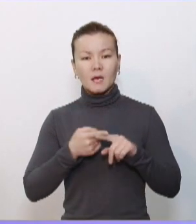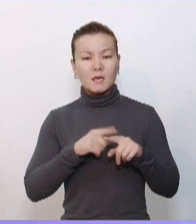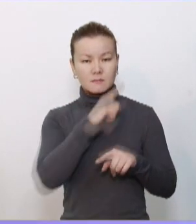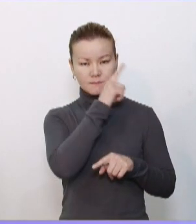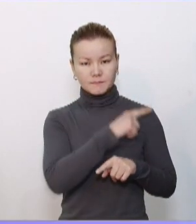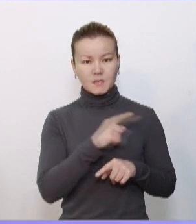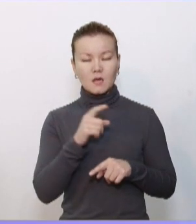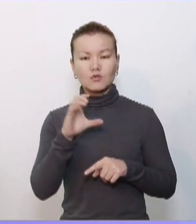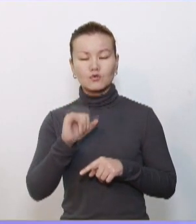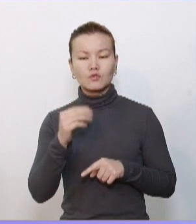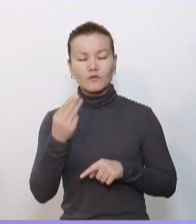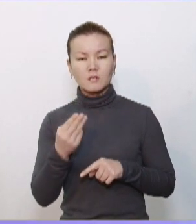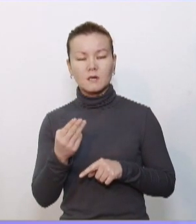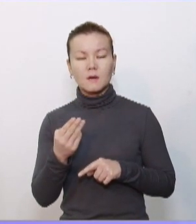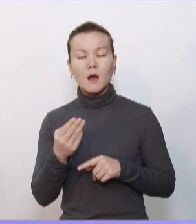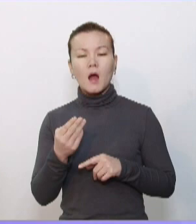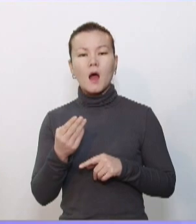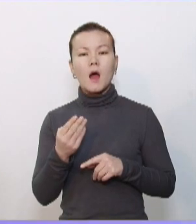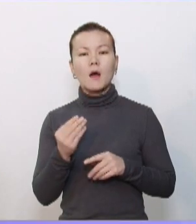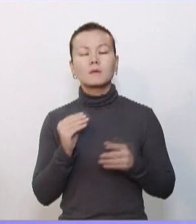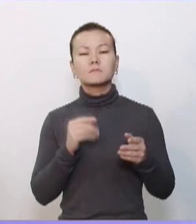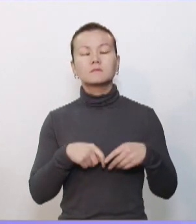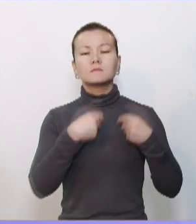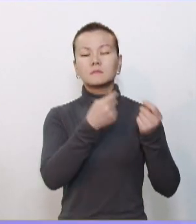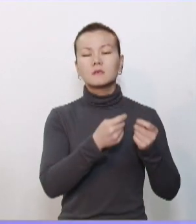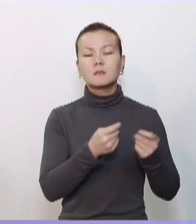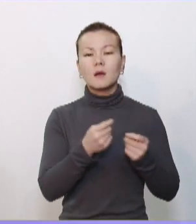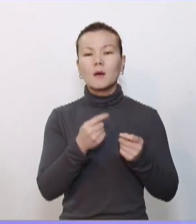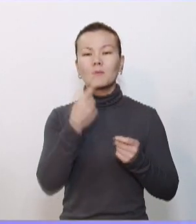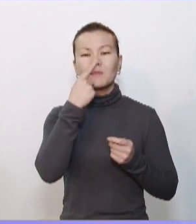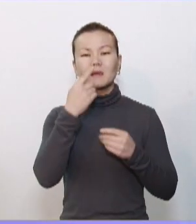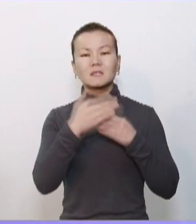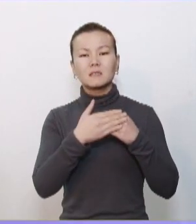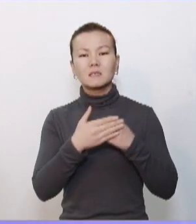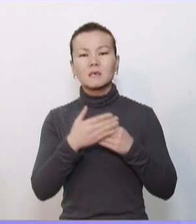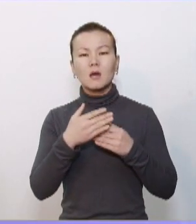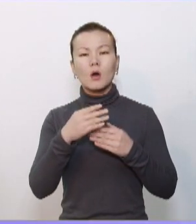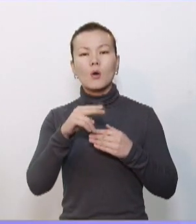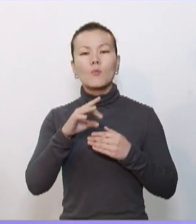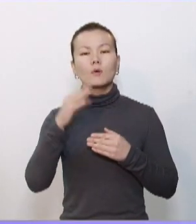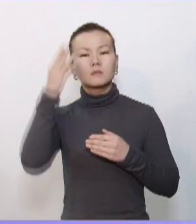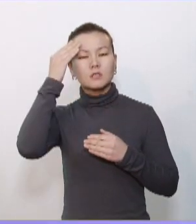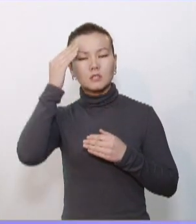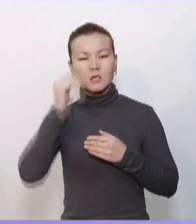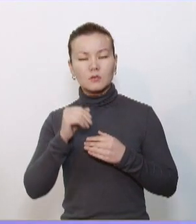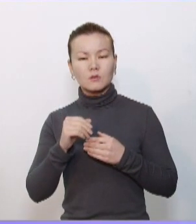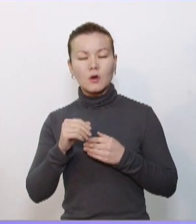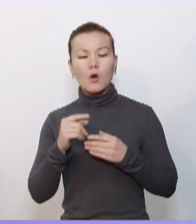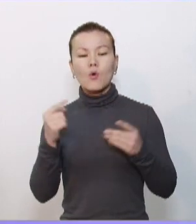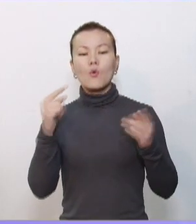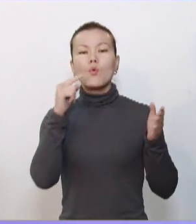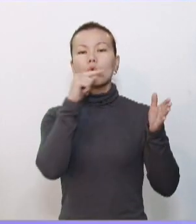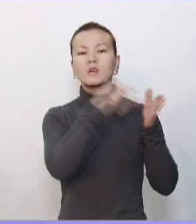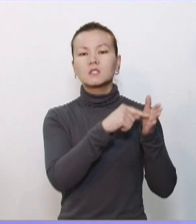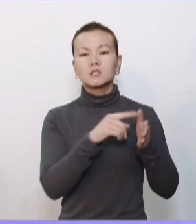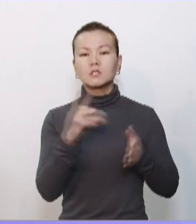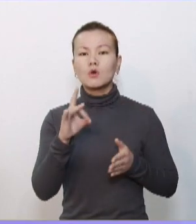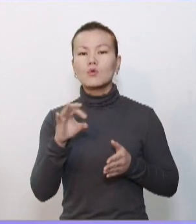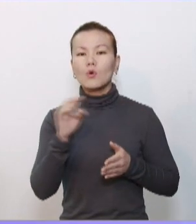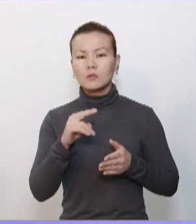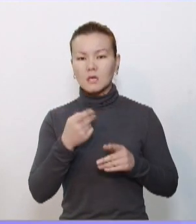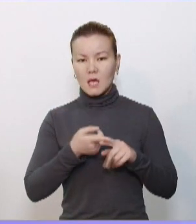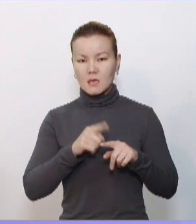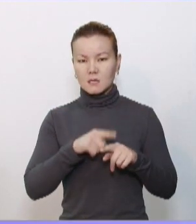подберите близкие по значению имена существительные. Укажите род этих существительных.